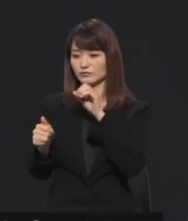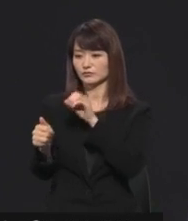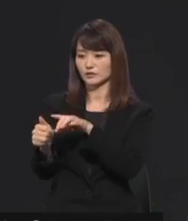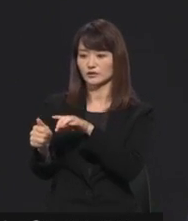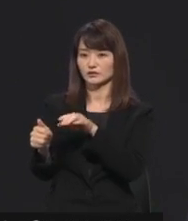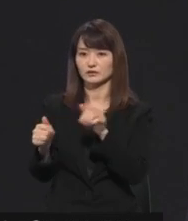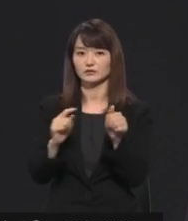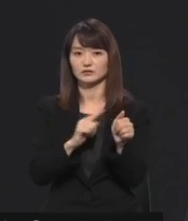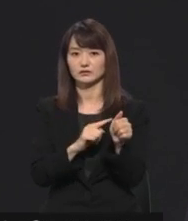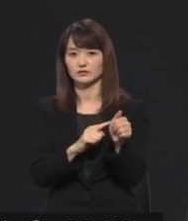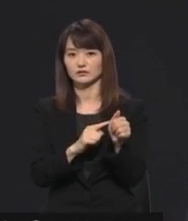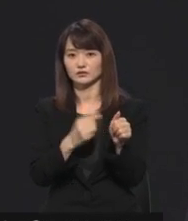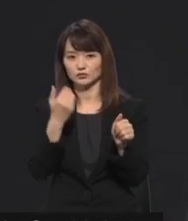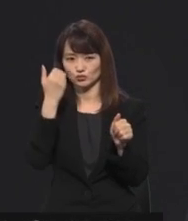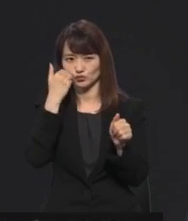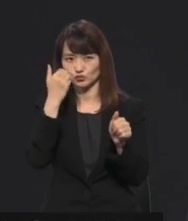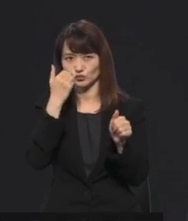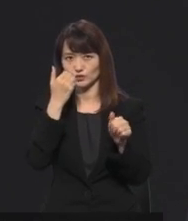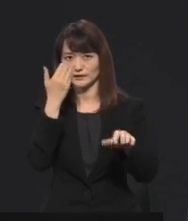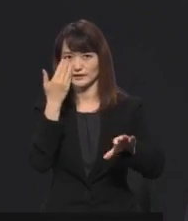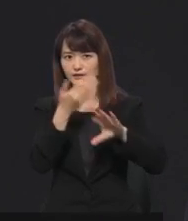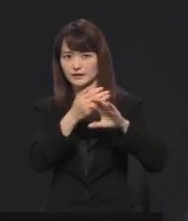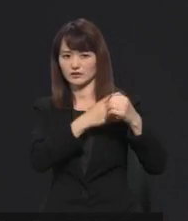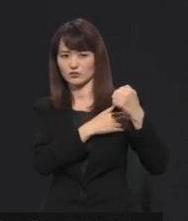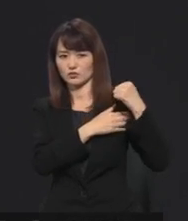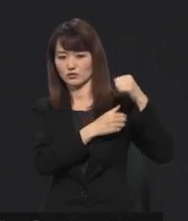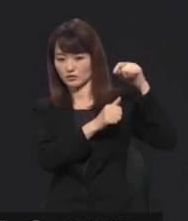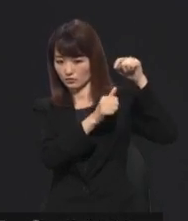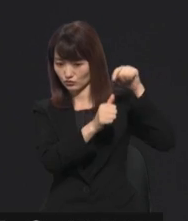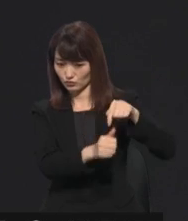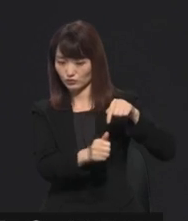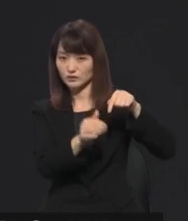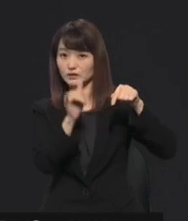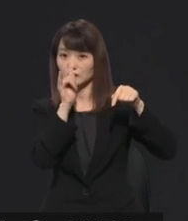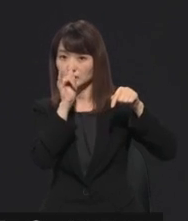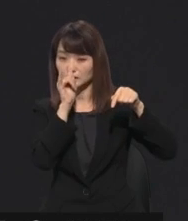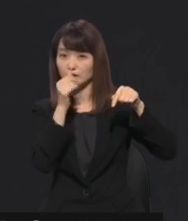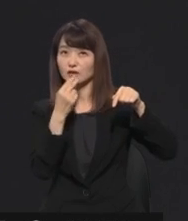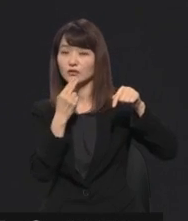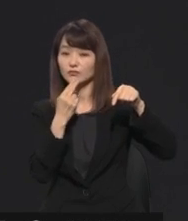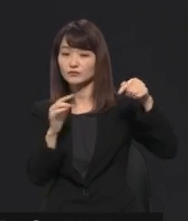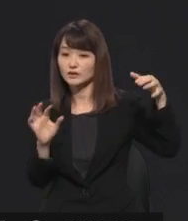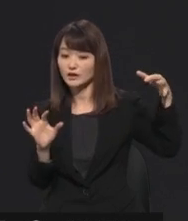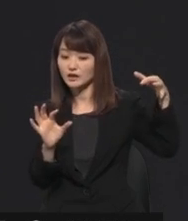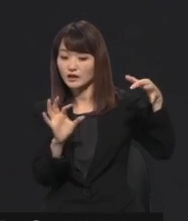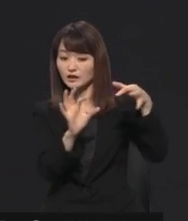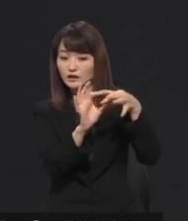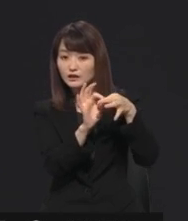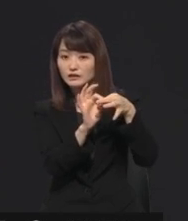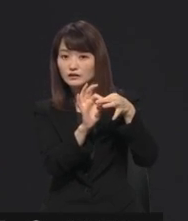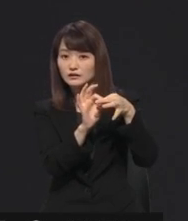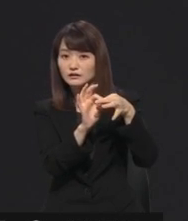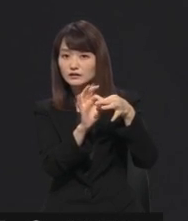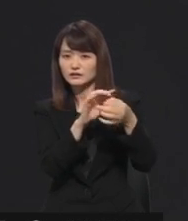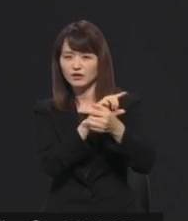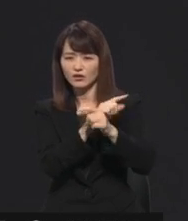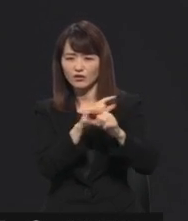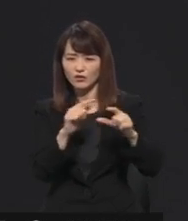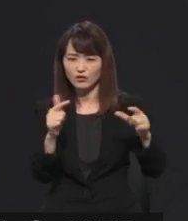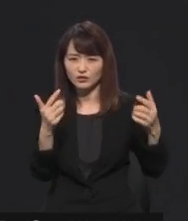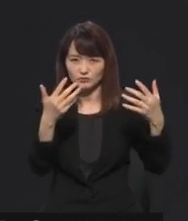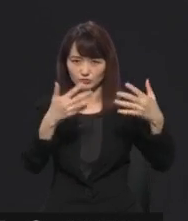그게 누군가의 또 다른 권력자에 오더를 받고 얘기한 것이냐 라는 곳까지 연결하기 까지는 상당히 많은 존재들이 필요하게 된